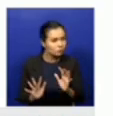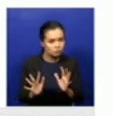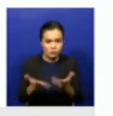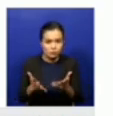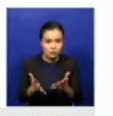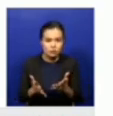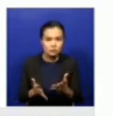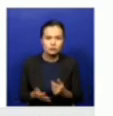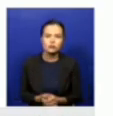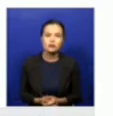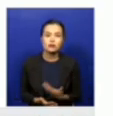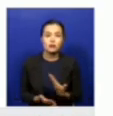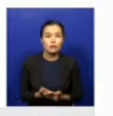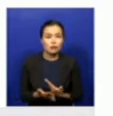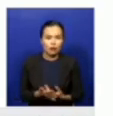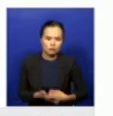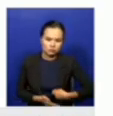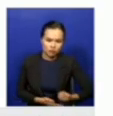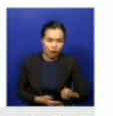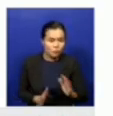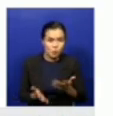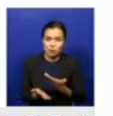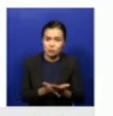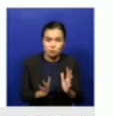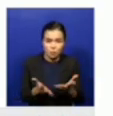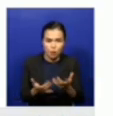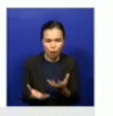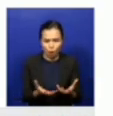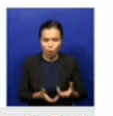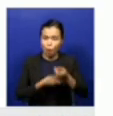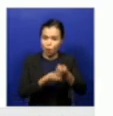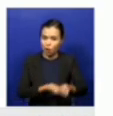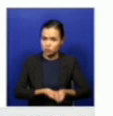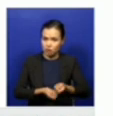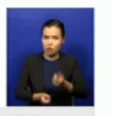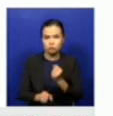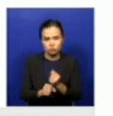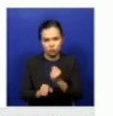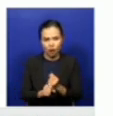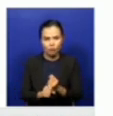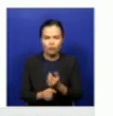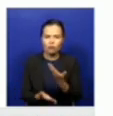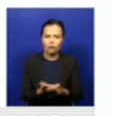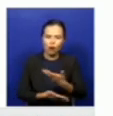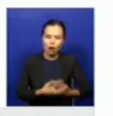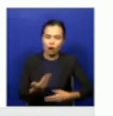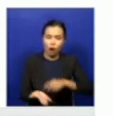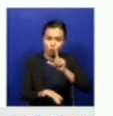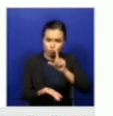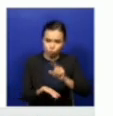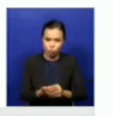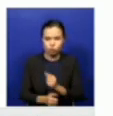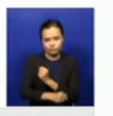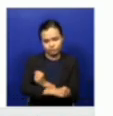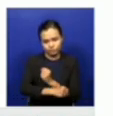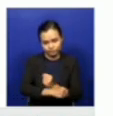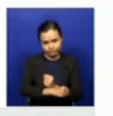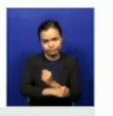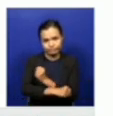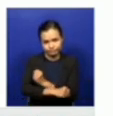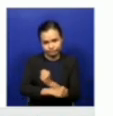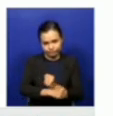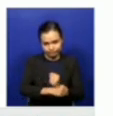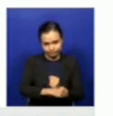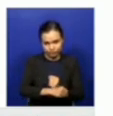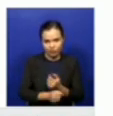ทำไมต้องขาดกำลังซื้อผลผลิตของพี่น้องเกษตรกรที่ผลิตมาก็ราคาตกต่ำผู้ใช้แรงงานรากหญ้าไม่มีก